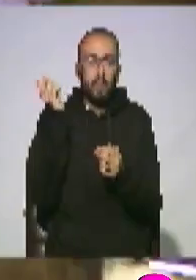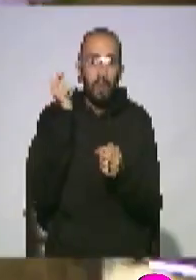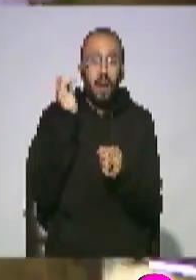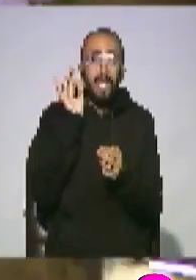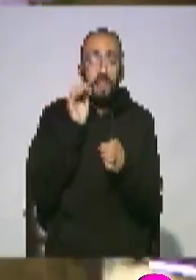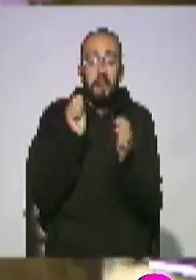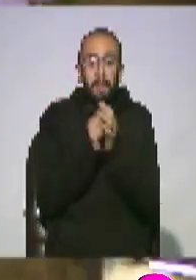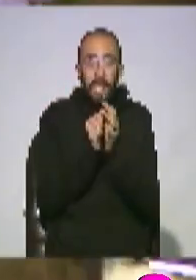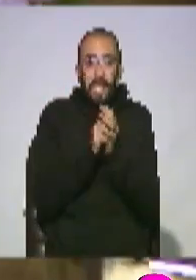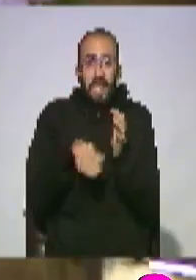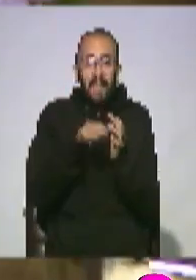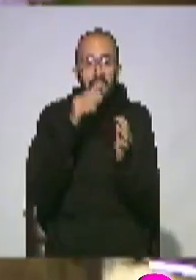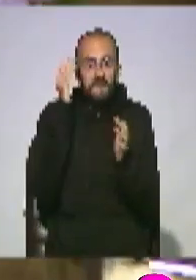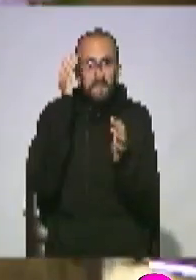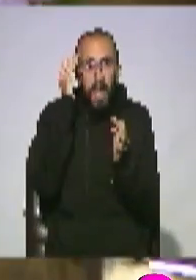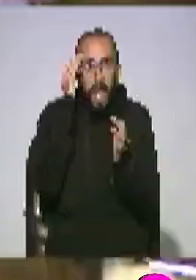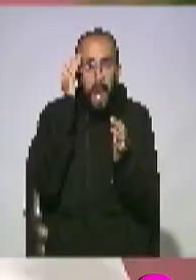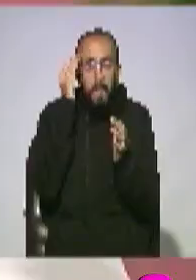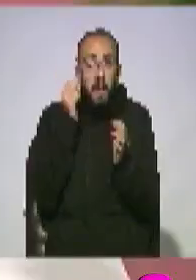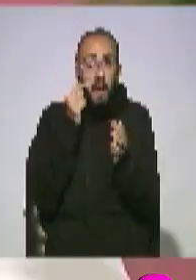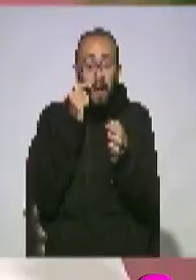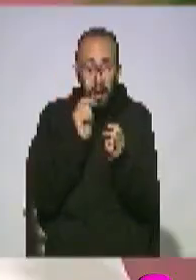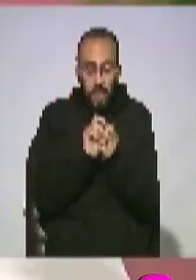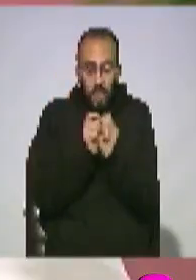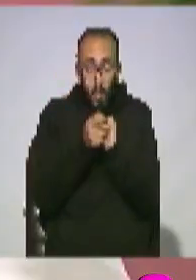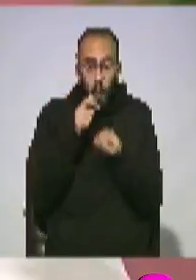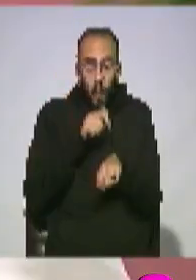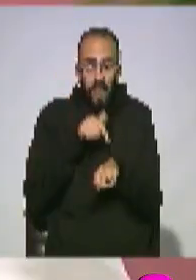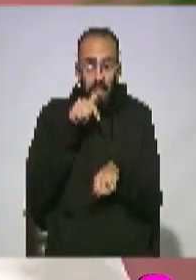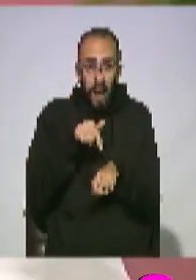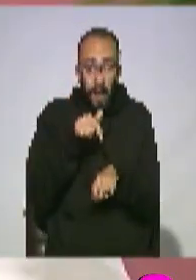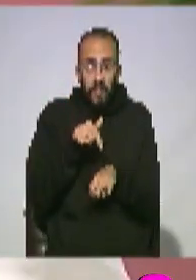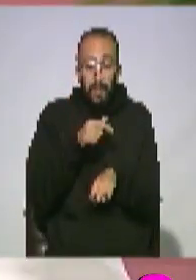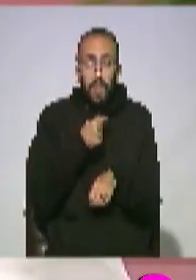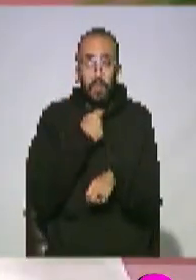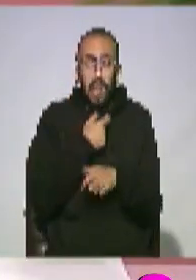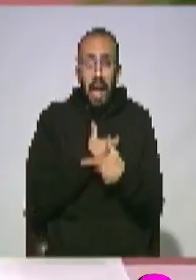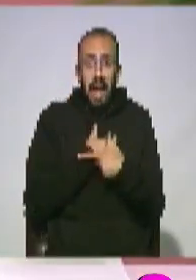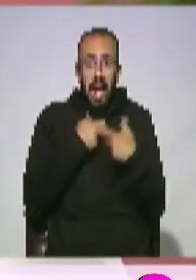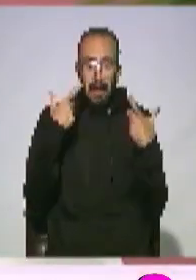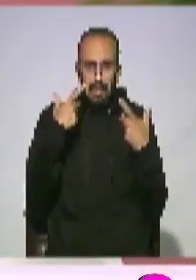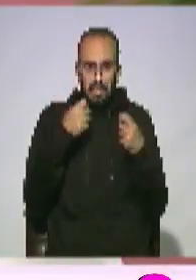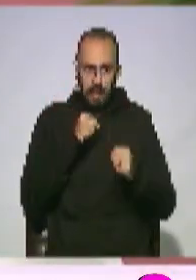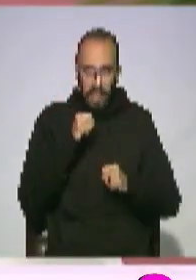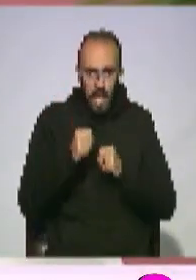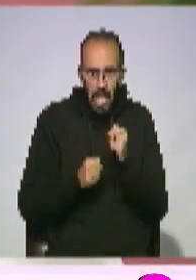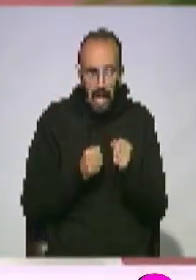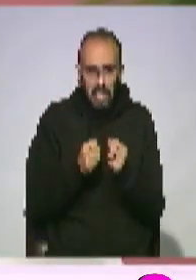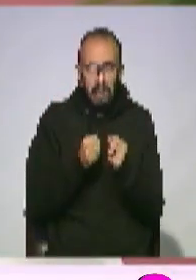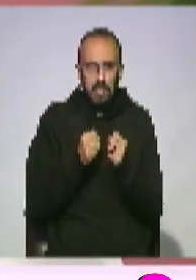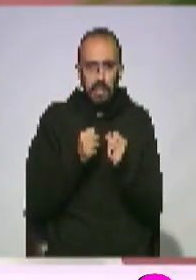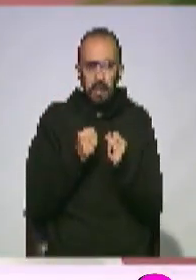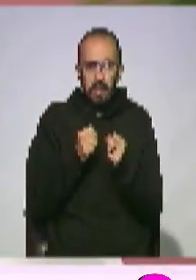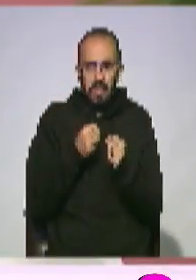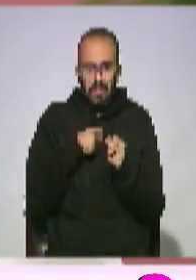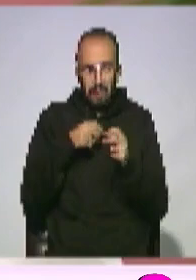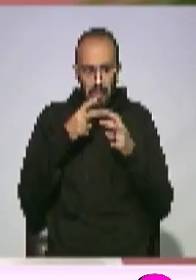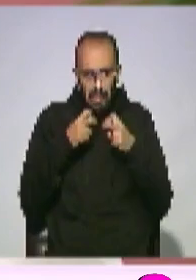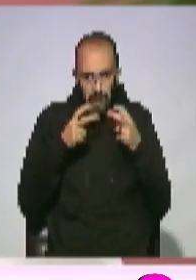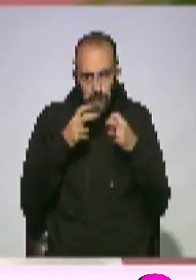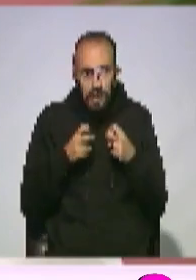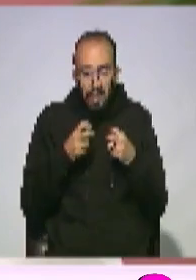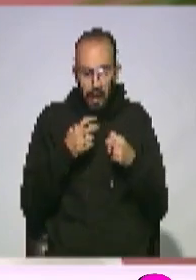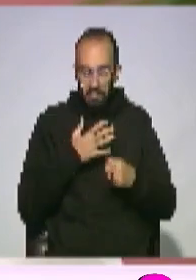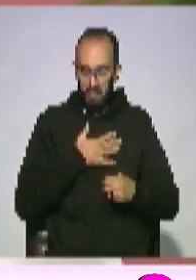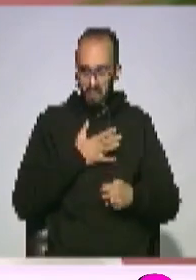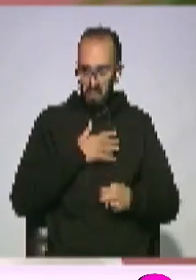في وعي إن أنا أنبه قبلها، إن دي مرحلة يعني الصوت العالي، الاندفاع، الرغبة في الاستكشاف، الرغبة في